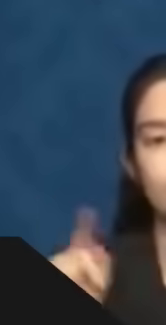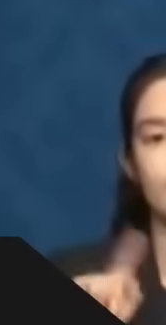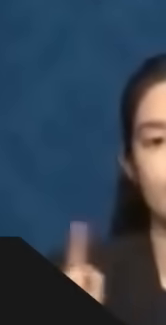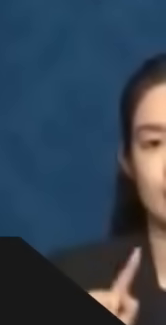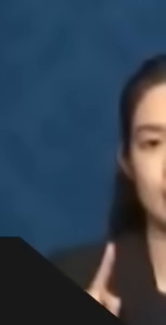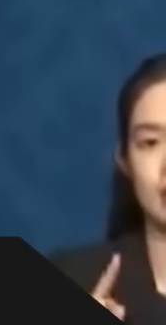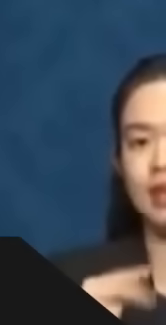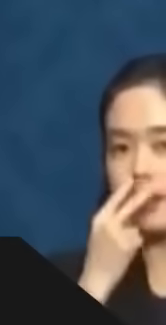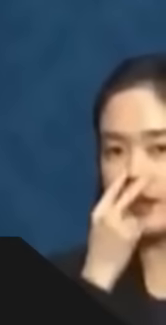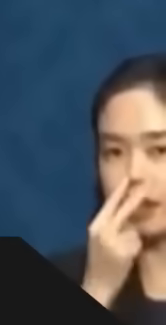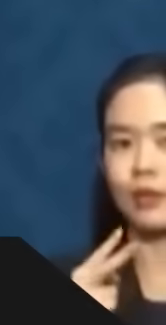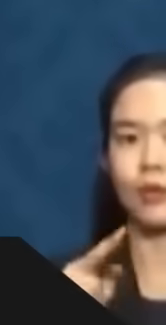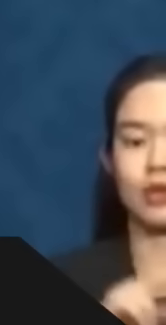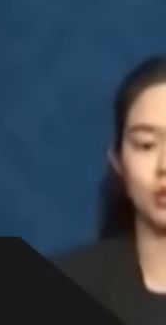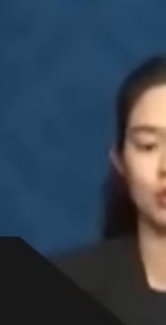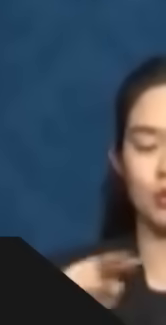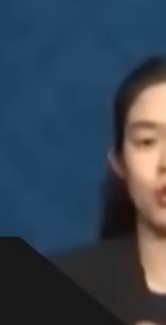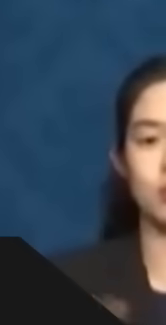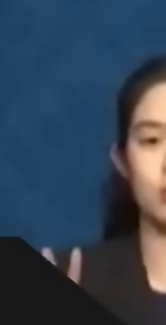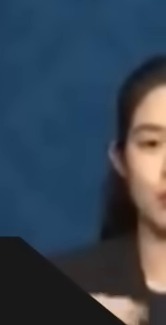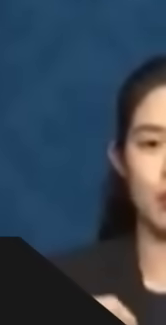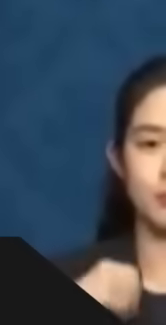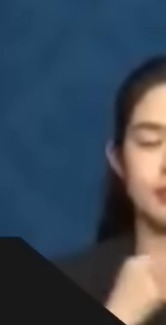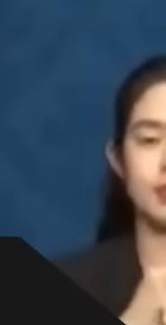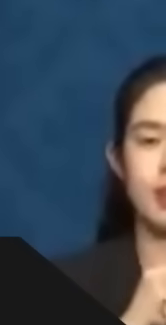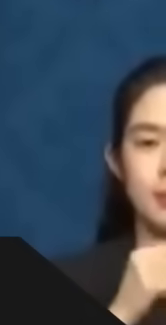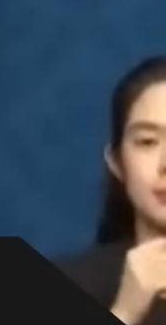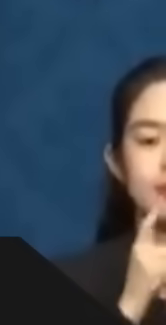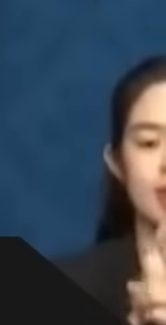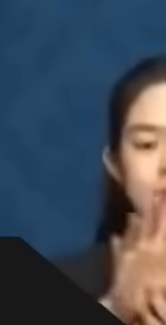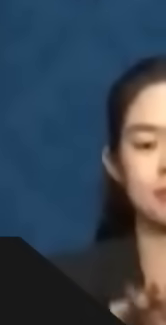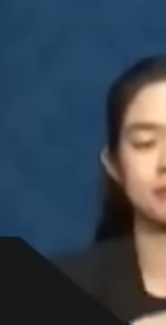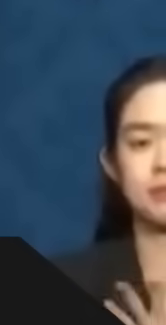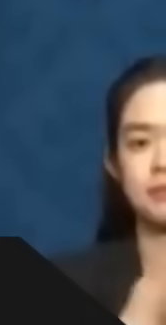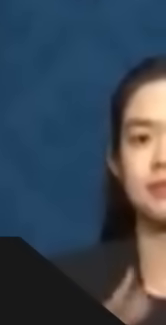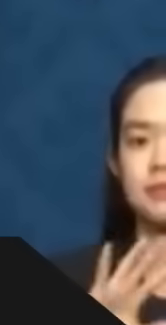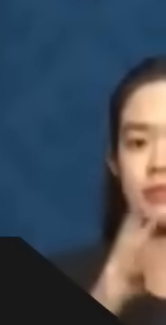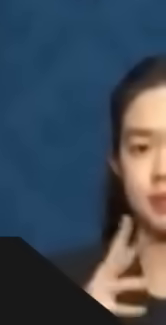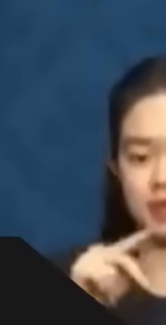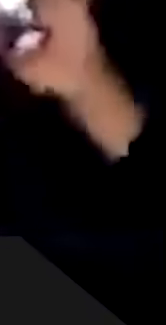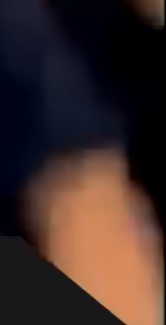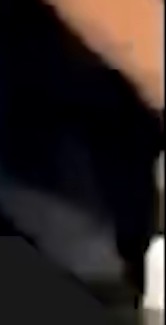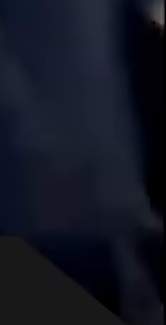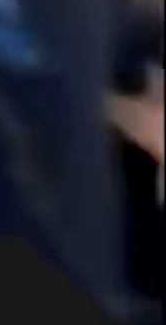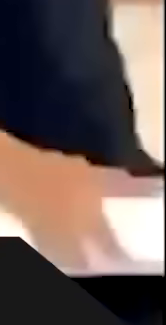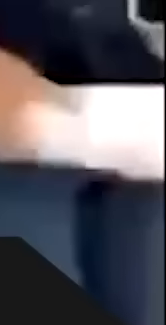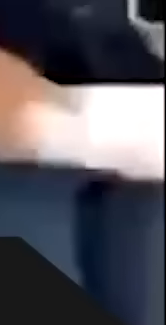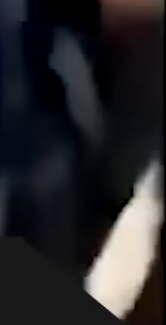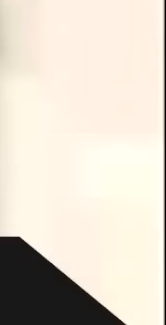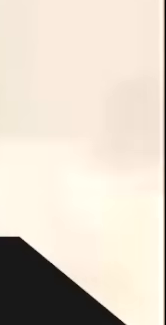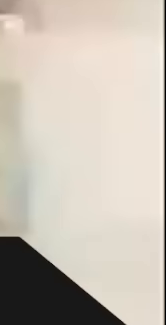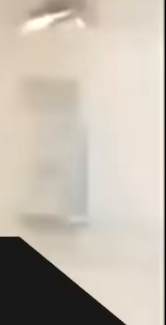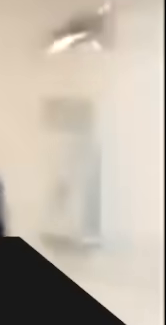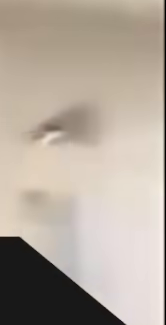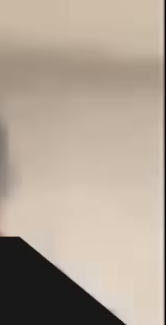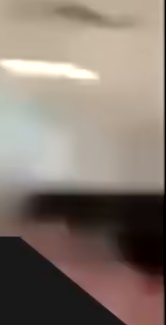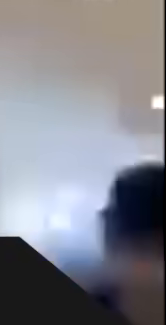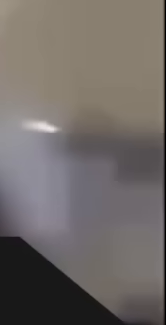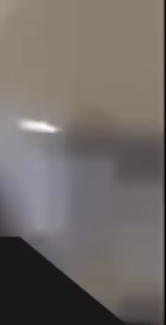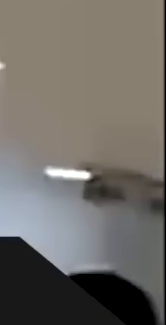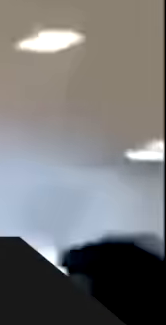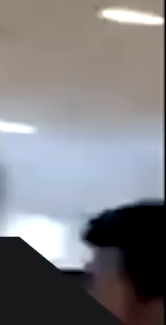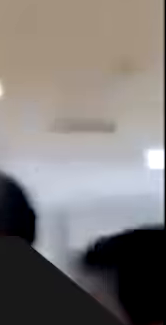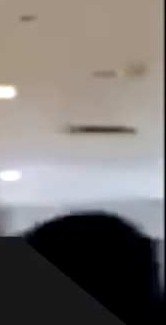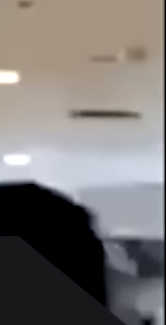ทำถูกต้องตามขั้นตอนผมจึงตั้งคำถามว่าทำไมไม่ดูข้อมูลข่าวด้วยสิ่งที่ท่านตอบกลับมาคือภารกิจเยอะอาจจะไม่ได้ดูราย